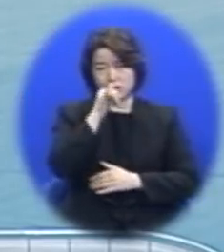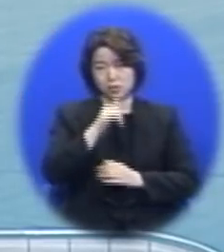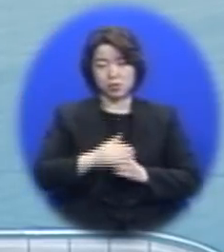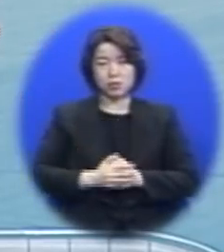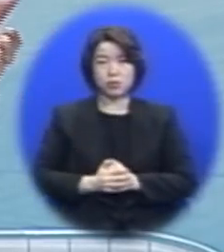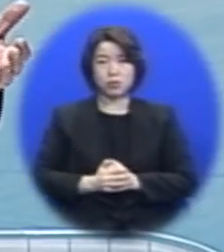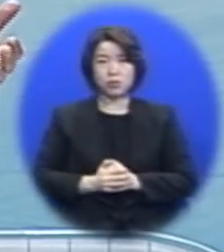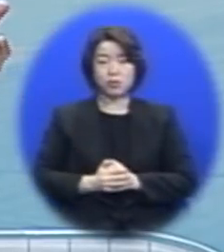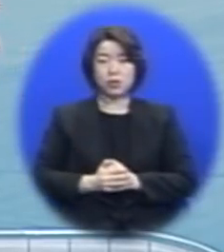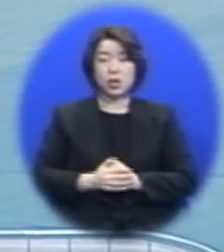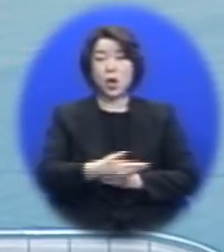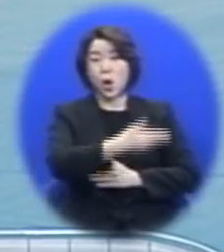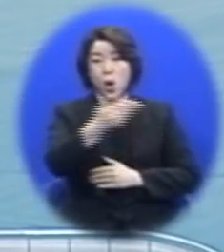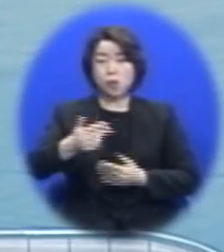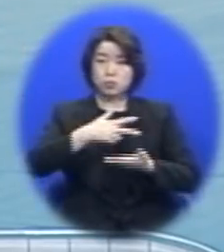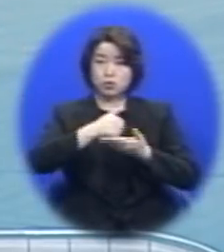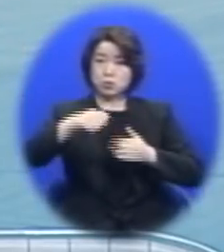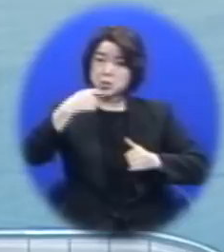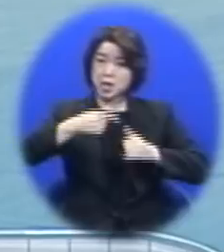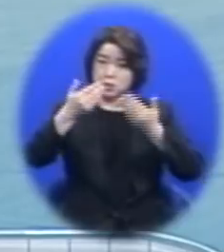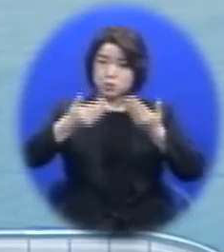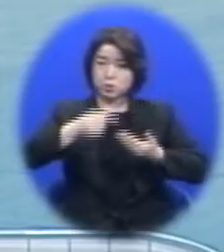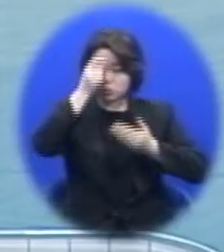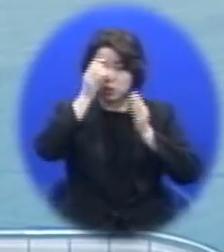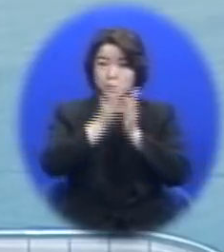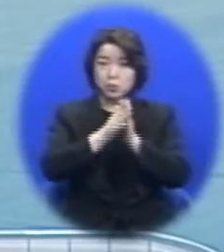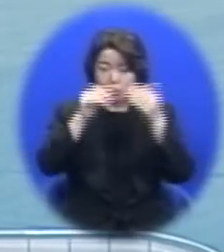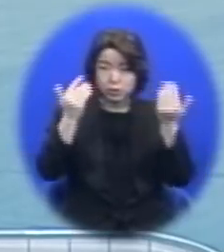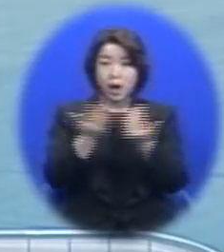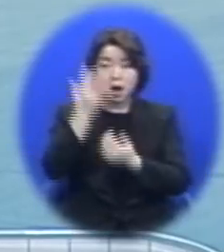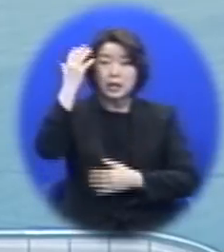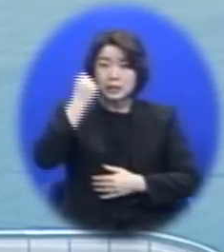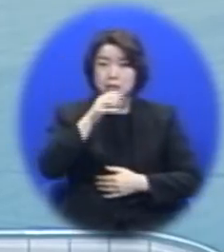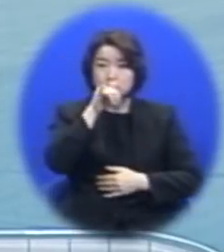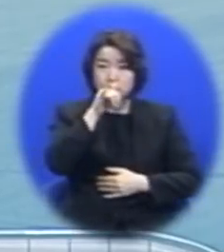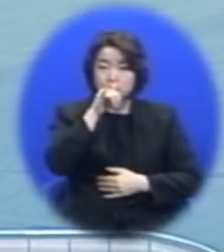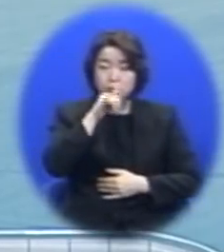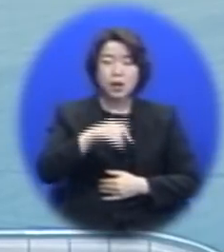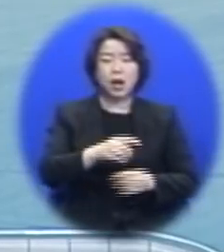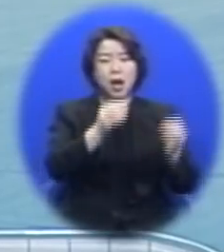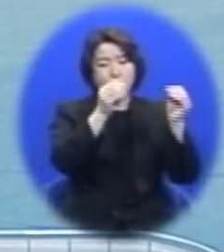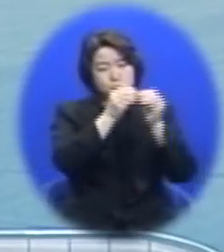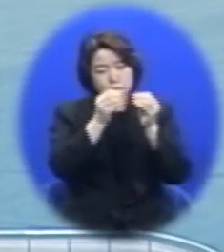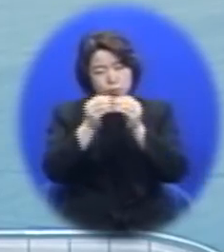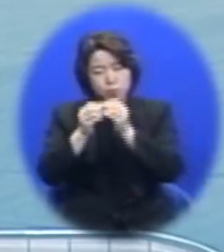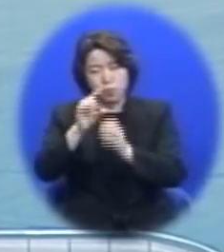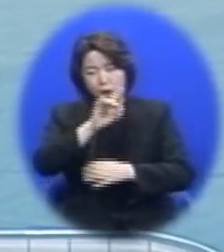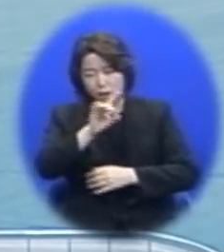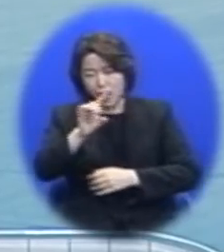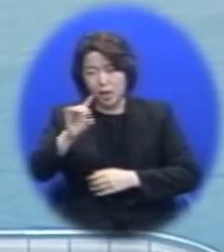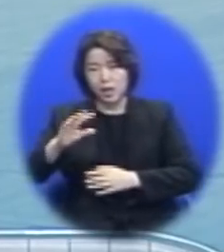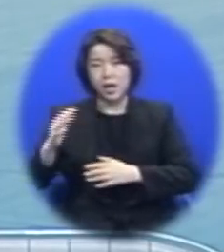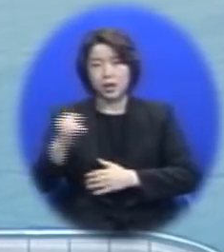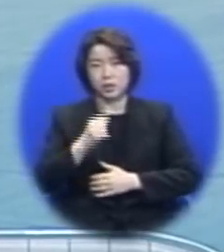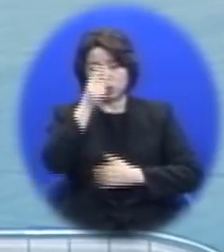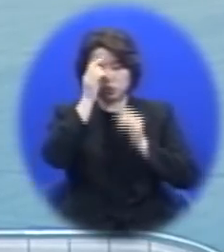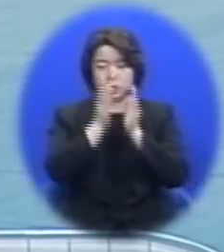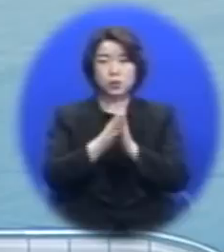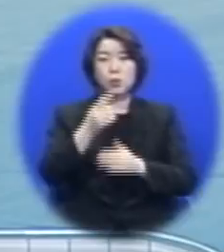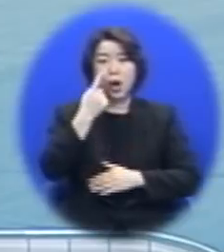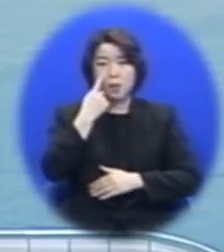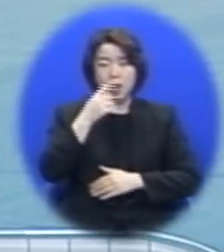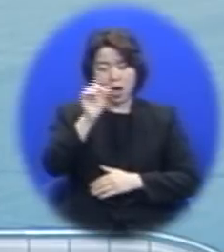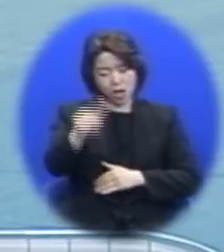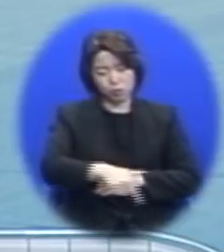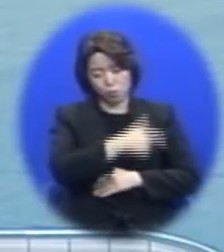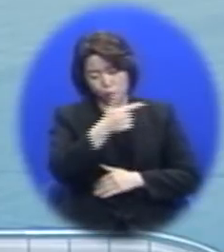여러분, 주기도문은 다 외우시잖아요. 그 주기도문 한 구절 한 구절을 가지고 기도를 해보세요. 하루 종일도